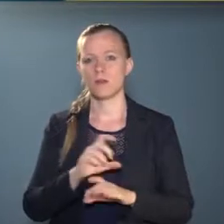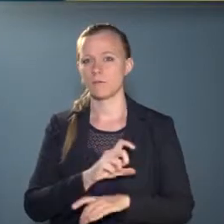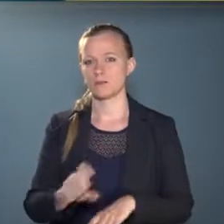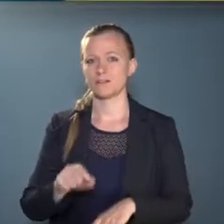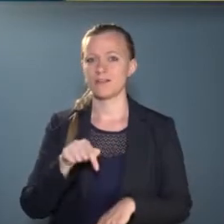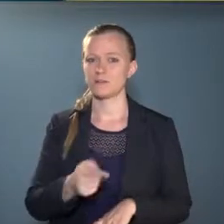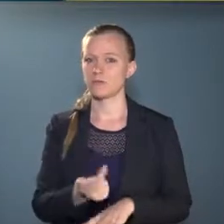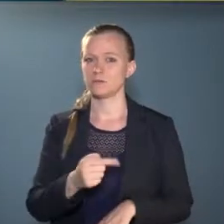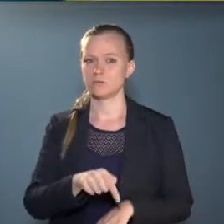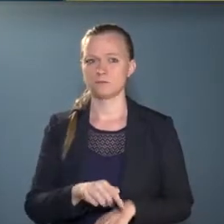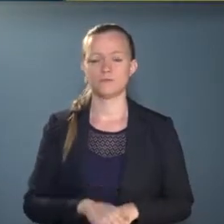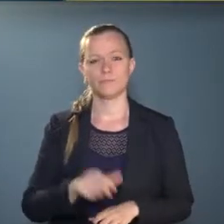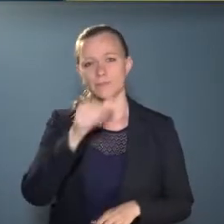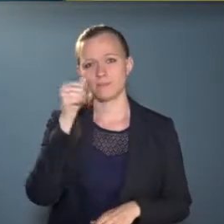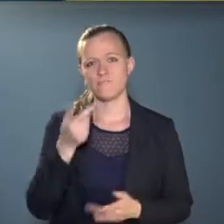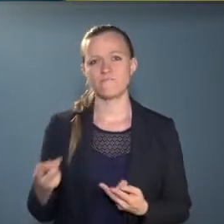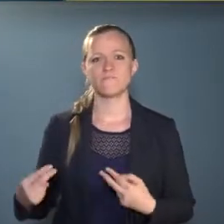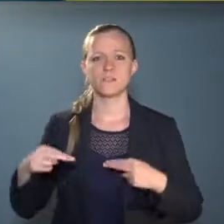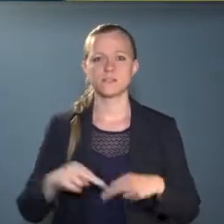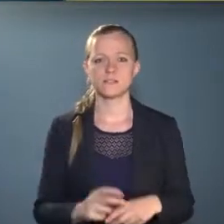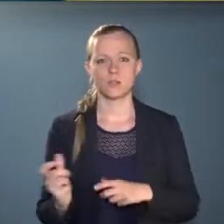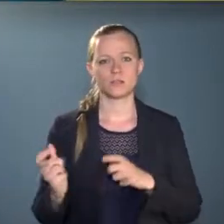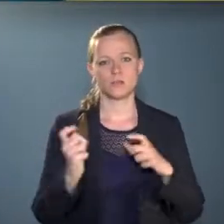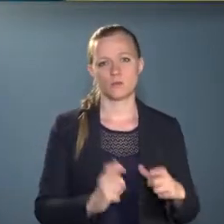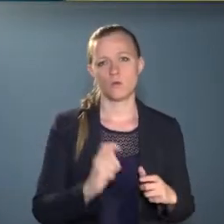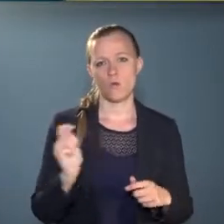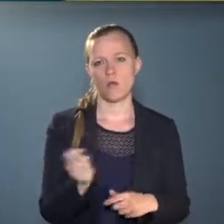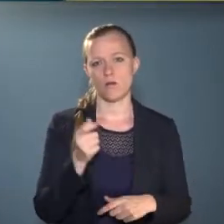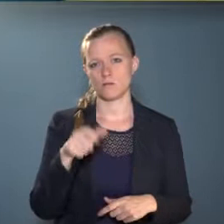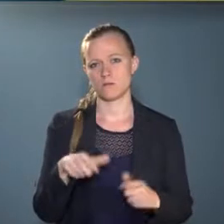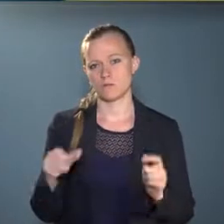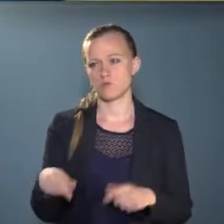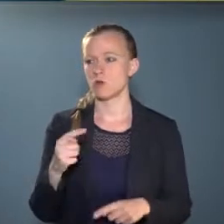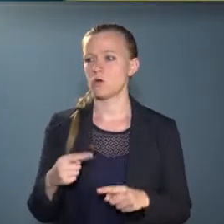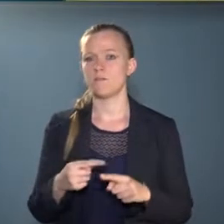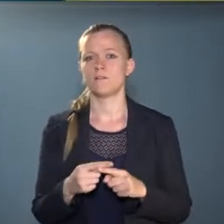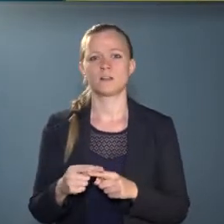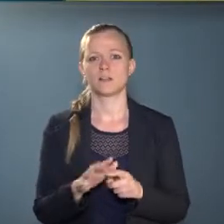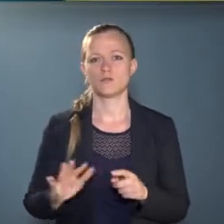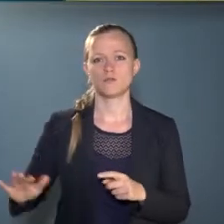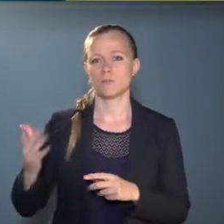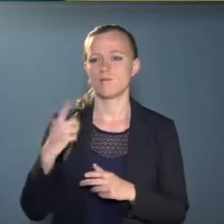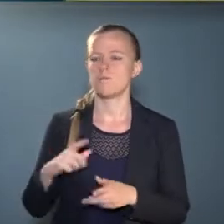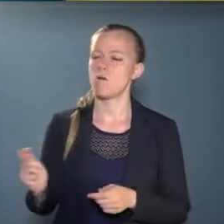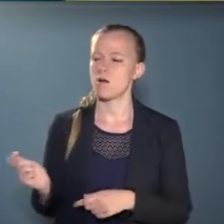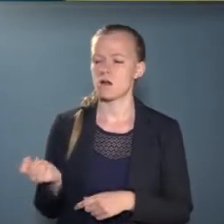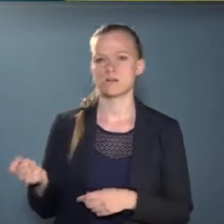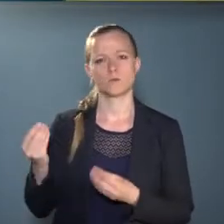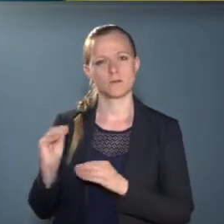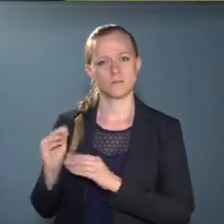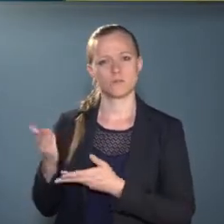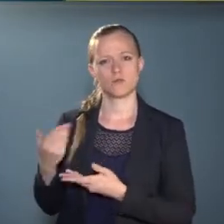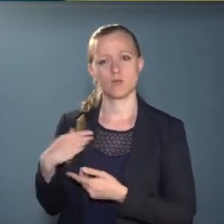hogy ezektől, az úgynevezett visszatérő harcosoktól, akik a konfliktus övezetbe kint voltak, harcoltak, kiképzést